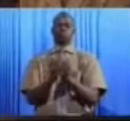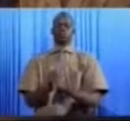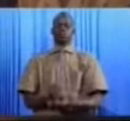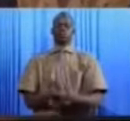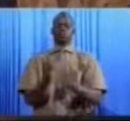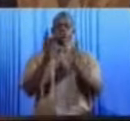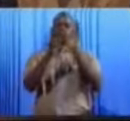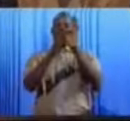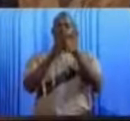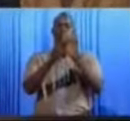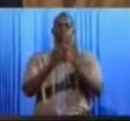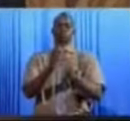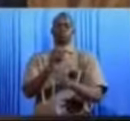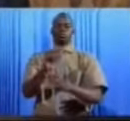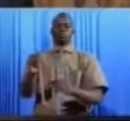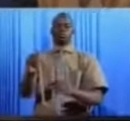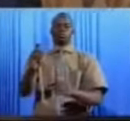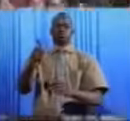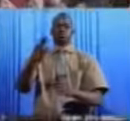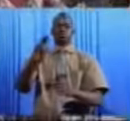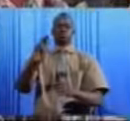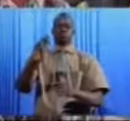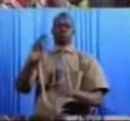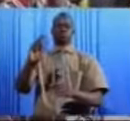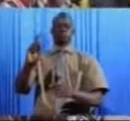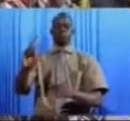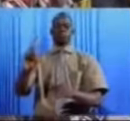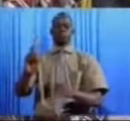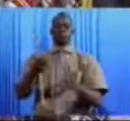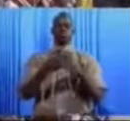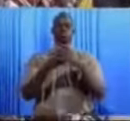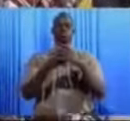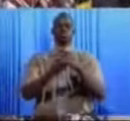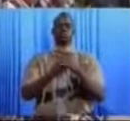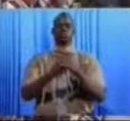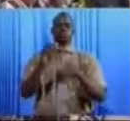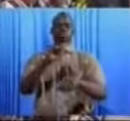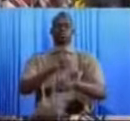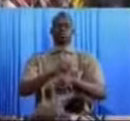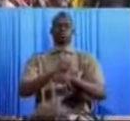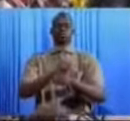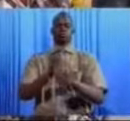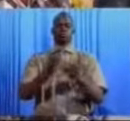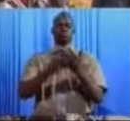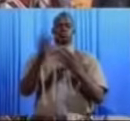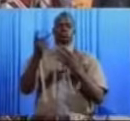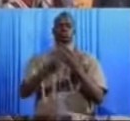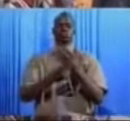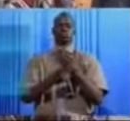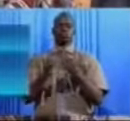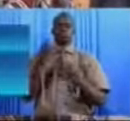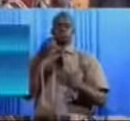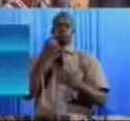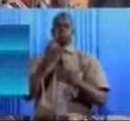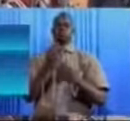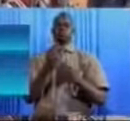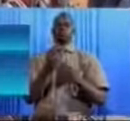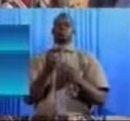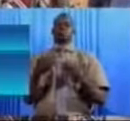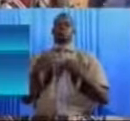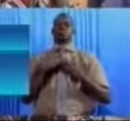partenaires tels que le fait mais le pleure lancement des activités de ce problème qui va conduire pendant